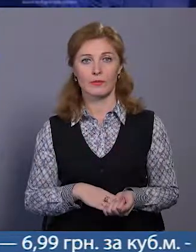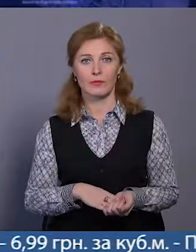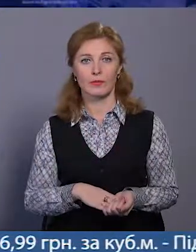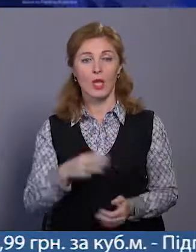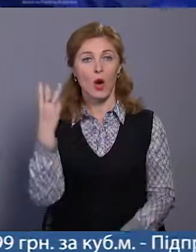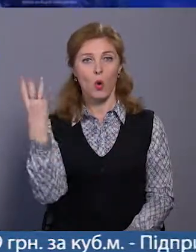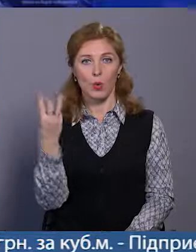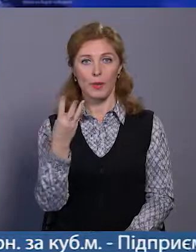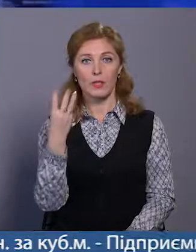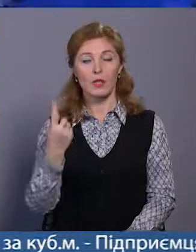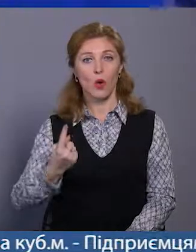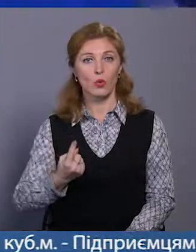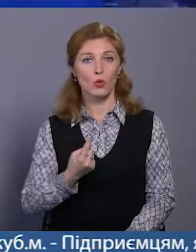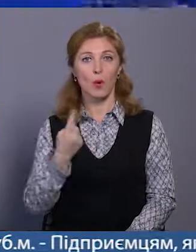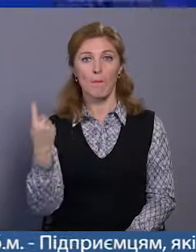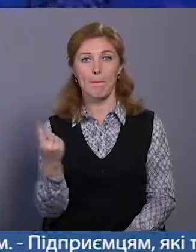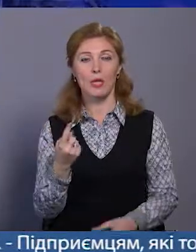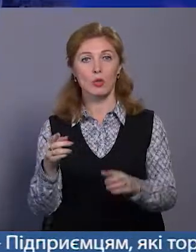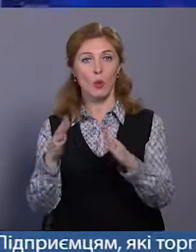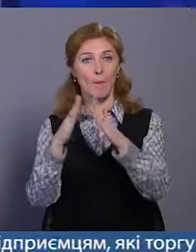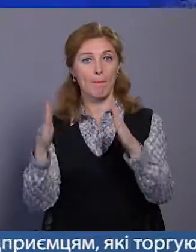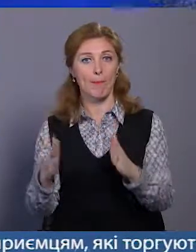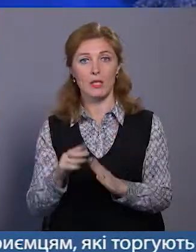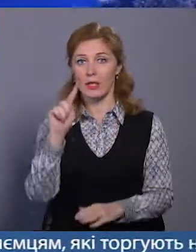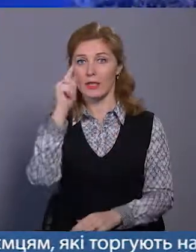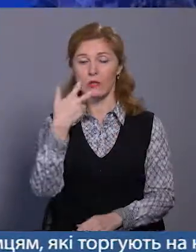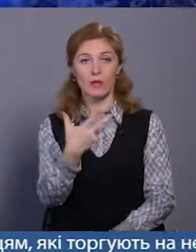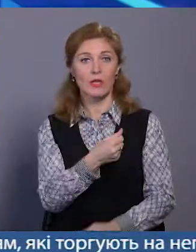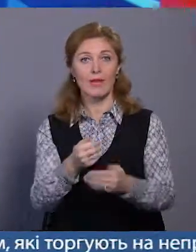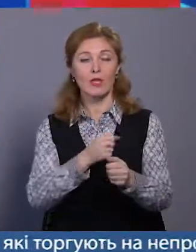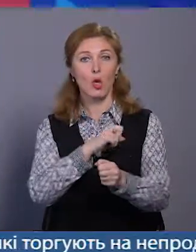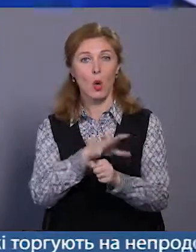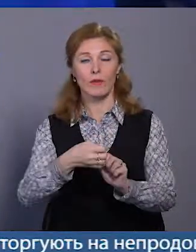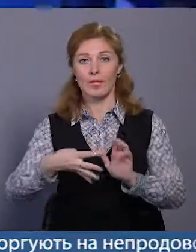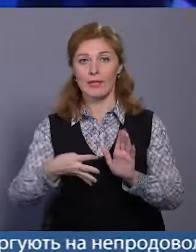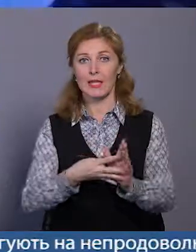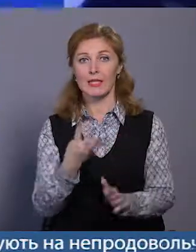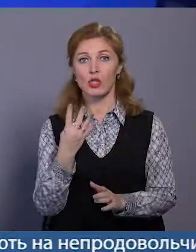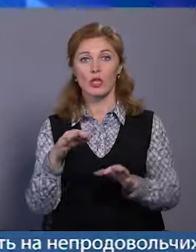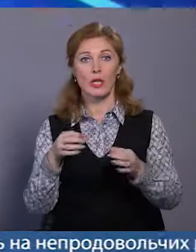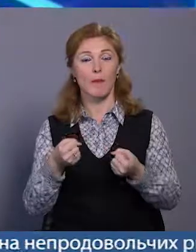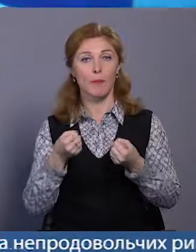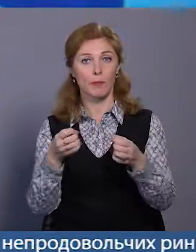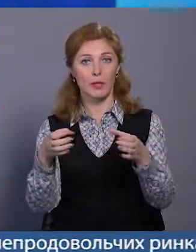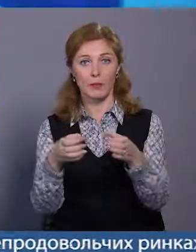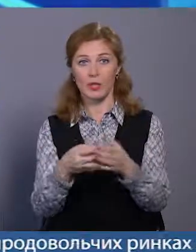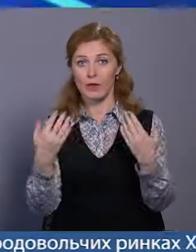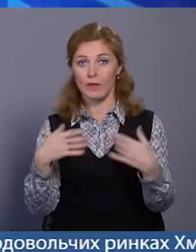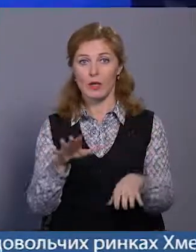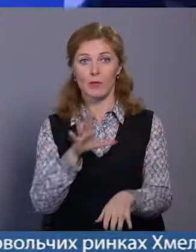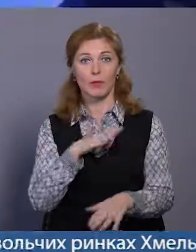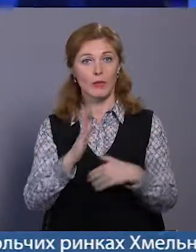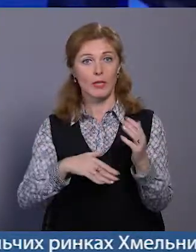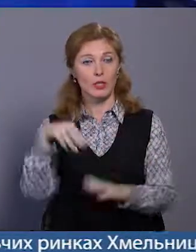У Хмельницькому очікують першу партію індійської вакцини від COVID-19. 4 мобільних бригади вже пройшли